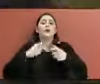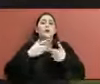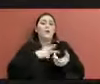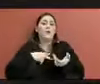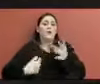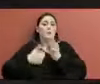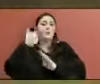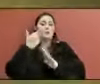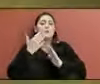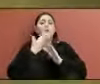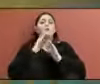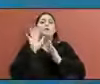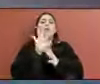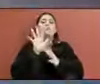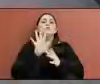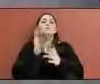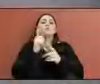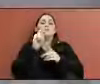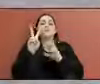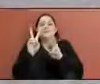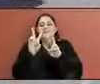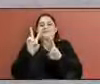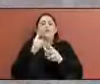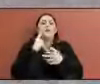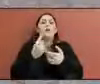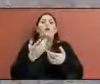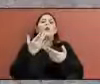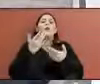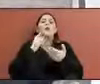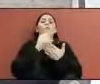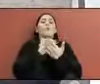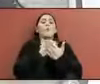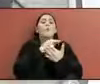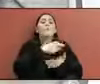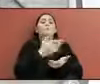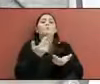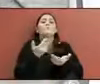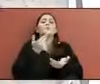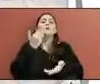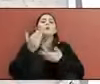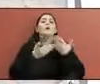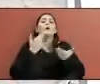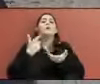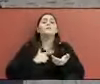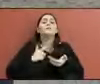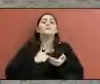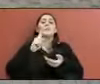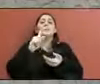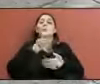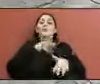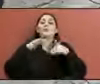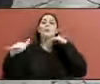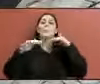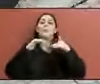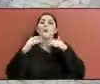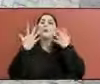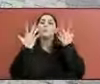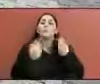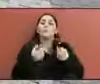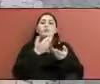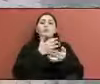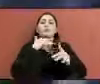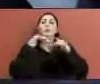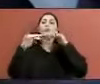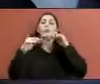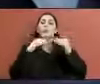televizyon kanalında bir projeden bahsetti. Bildiğiniz üzere geçtiğimiz ay İzmir'de bir deprem yaşadık. Depremi